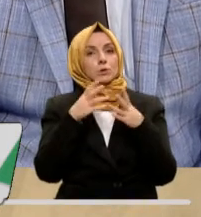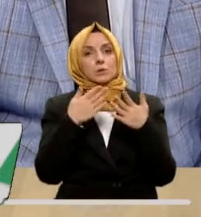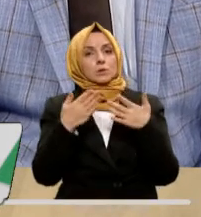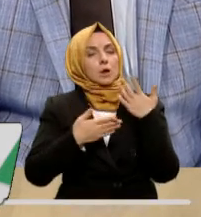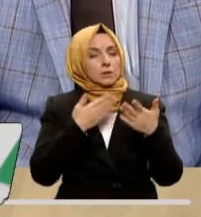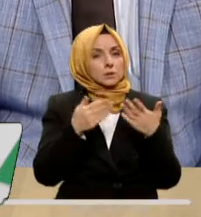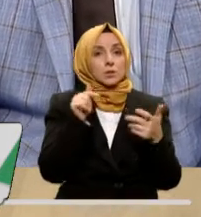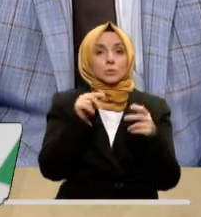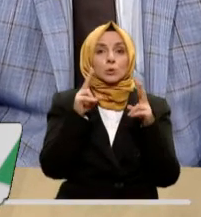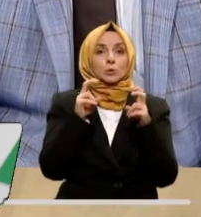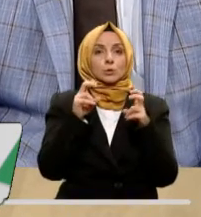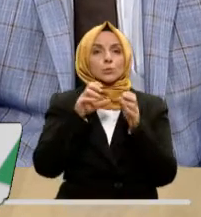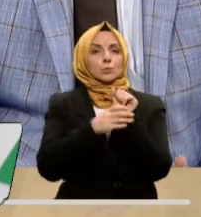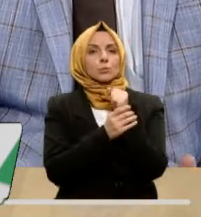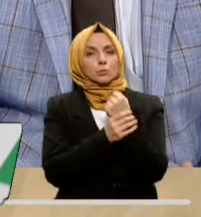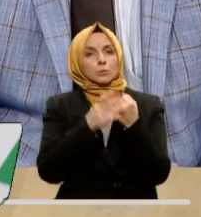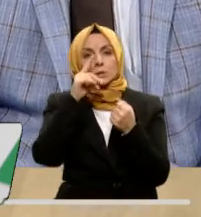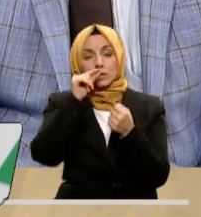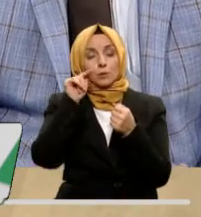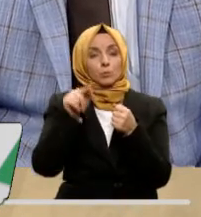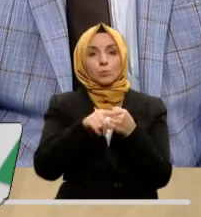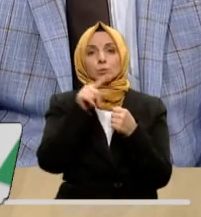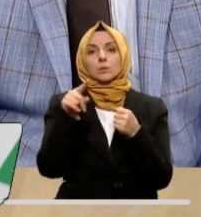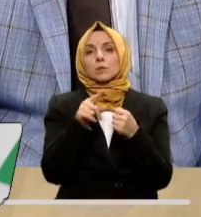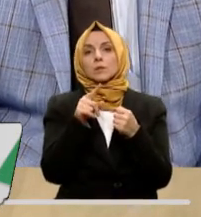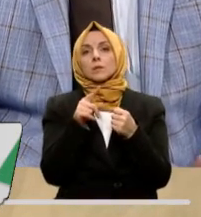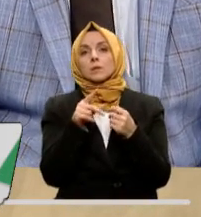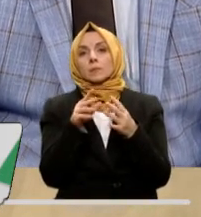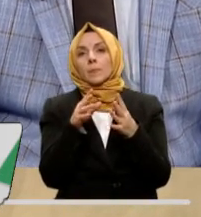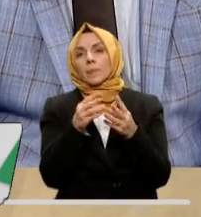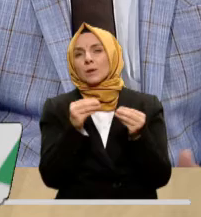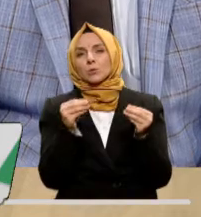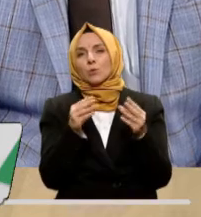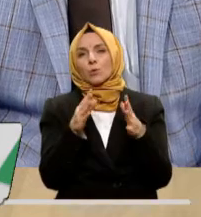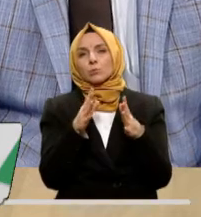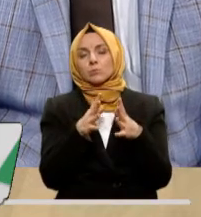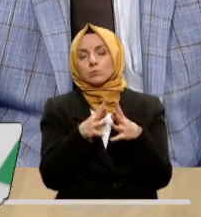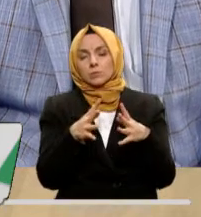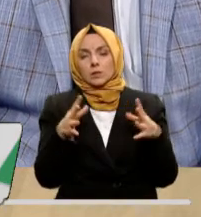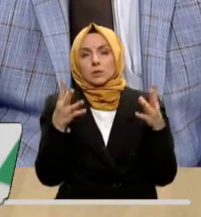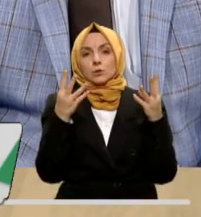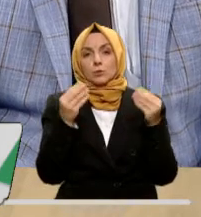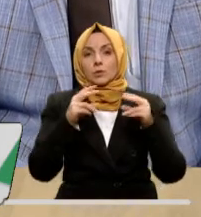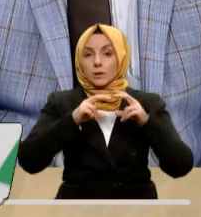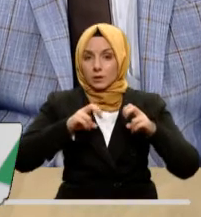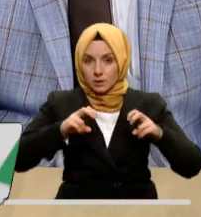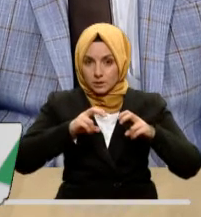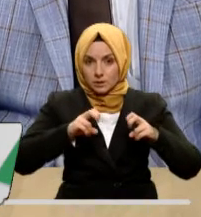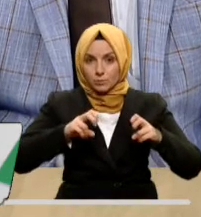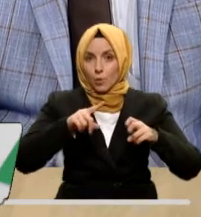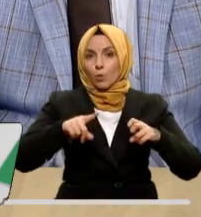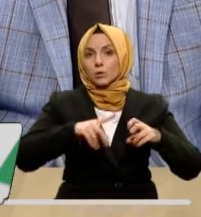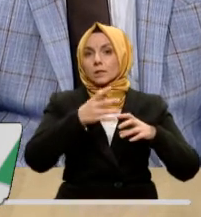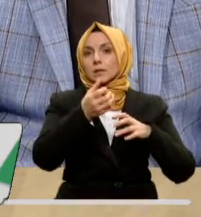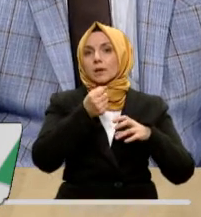konunun uzmanı kimdir Ne bunları detaylı bir şekilde analiz ederek onlardan aldığımız